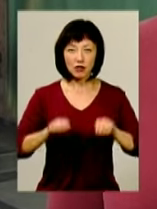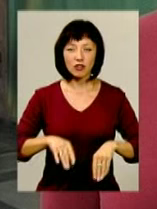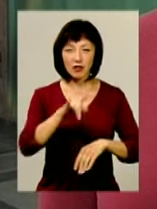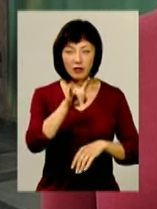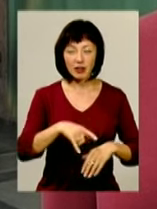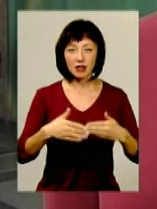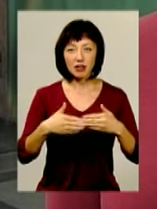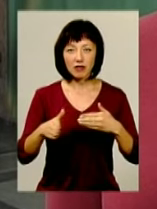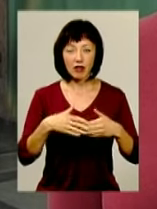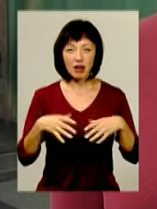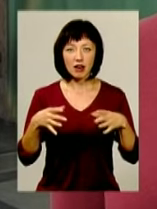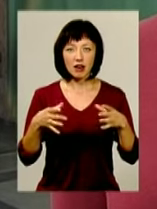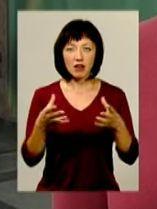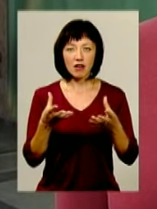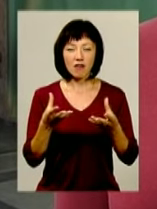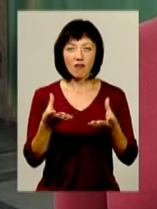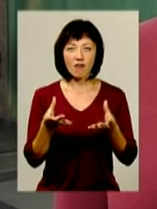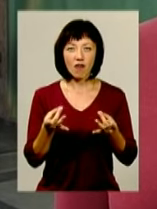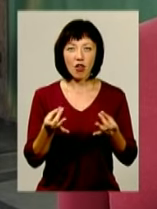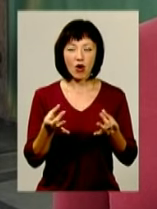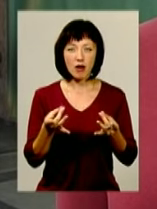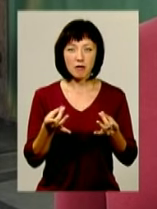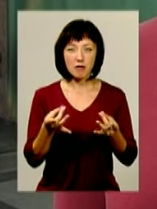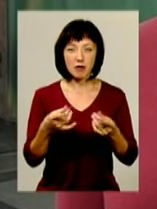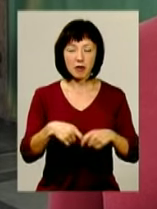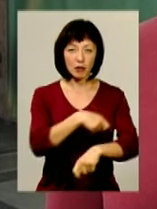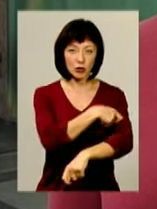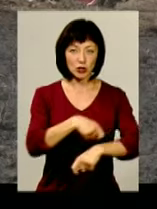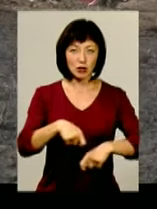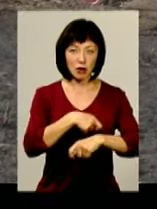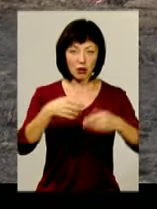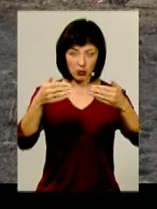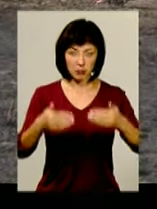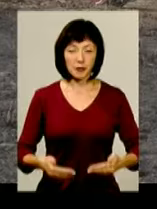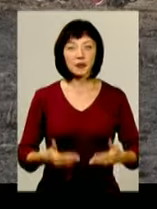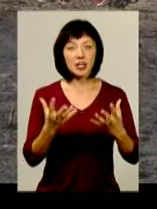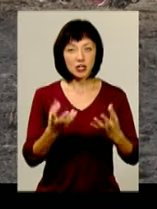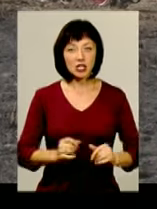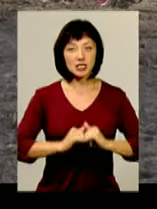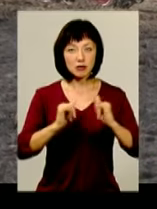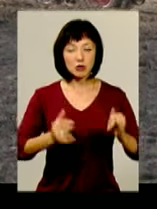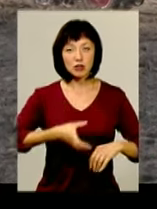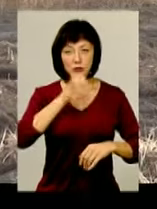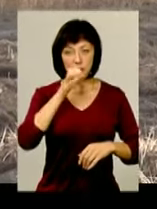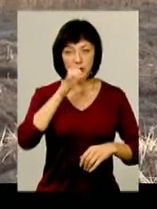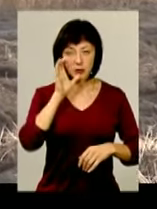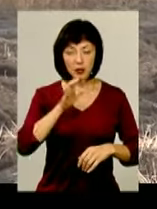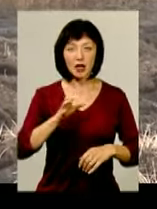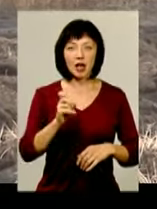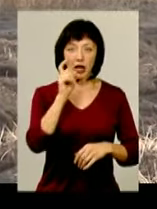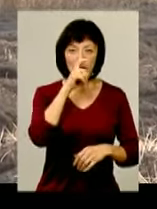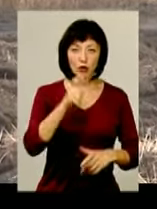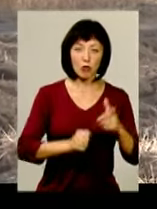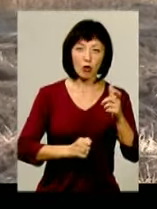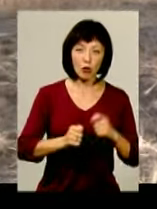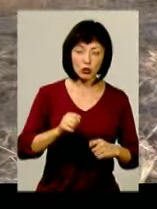отвори вологими ганчірками. а ще збільшити споживання рідини, зокрема